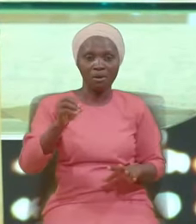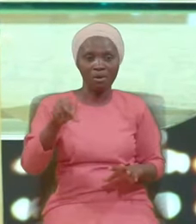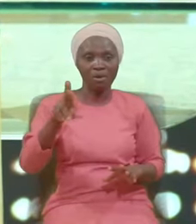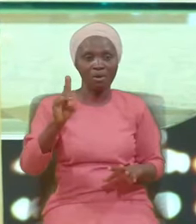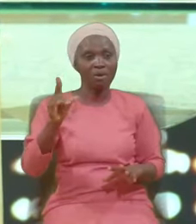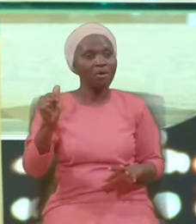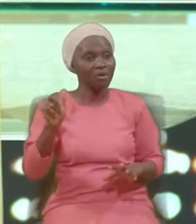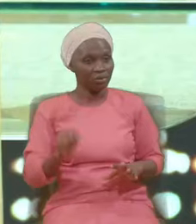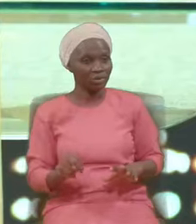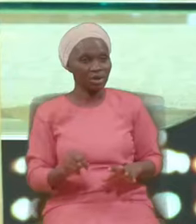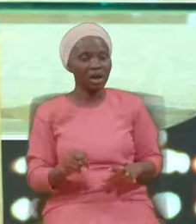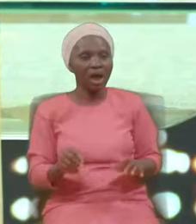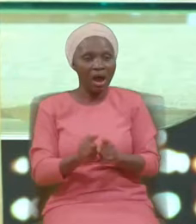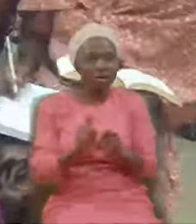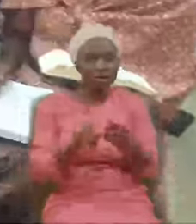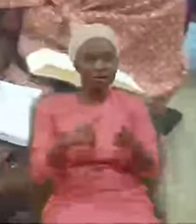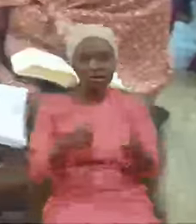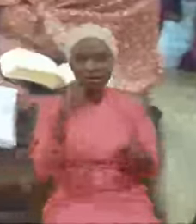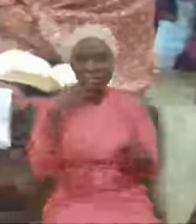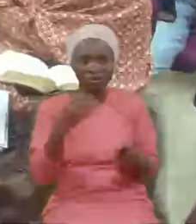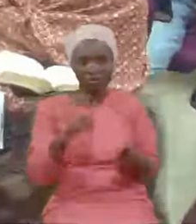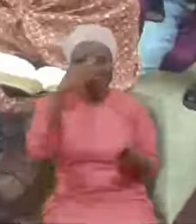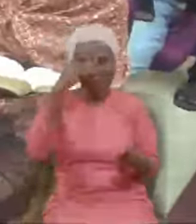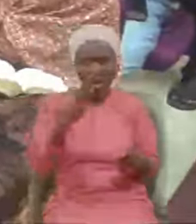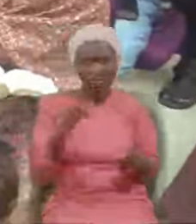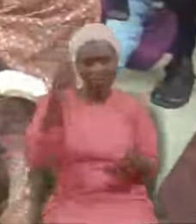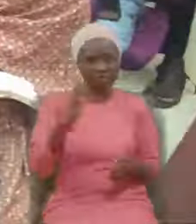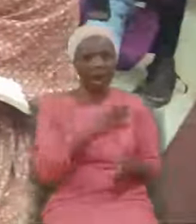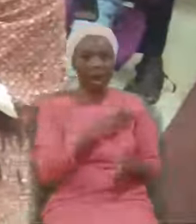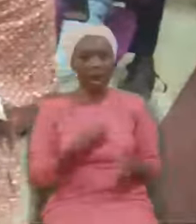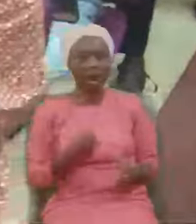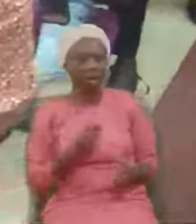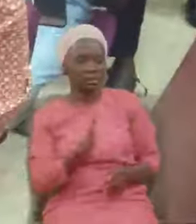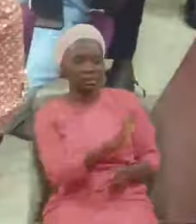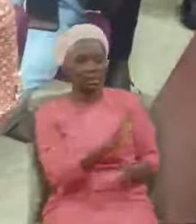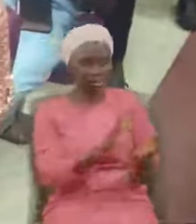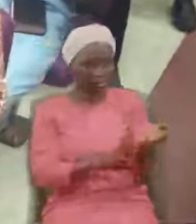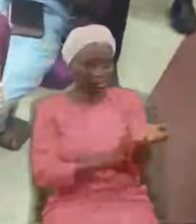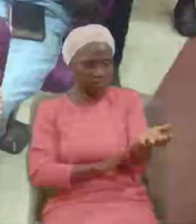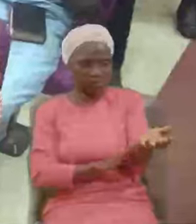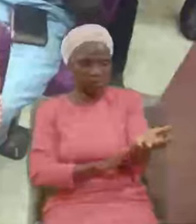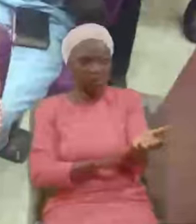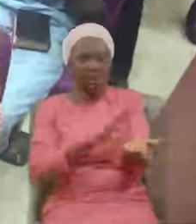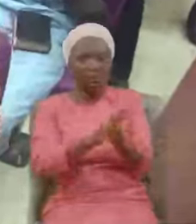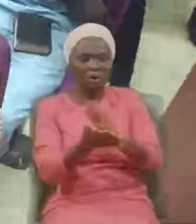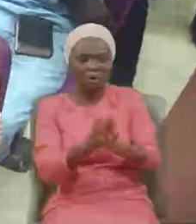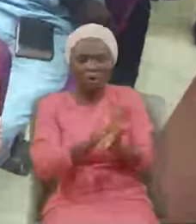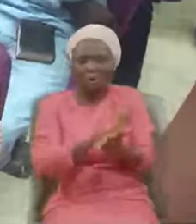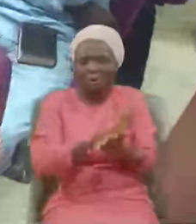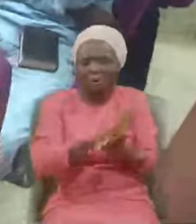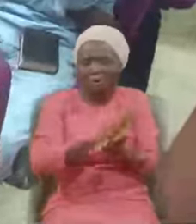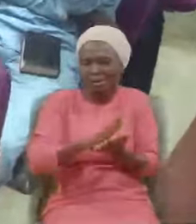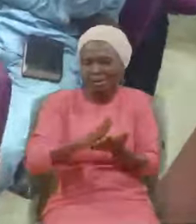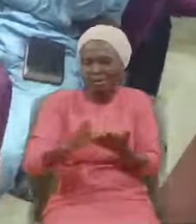la chair d'un jeune enfant. Est-ce que vous êtes là? Et sa chair redevint comme la chair